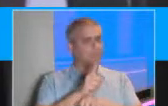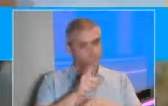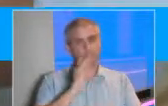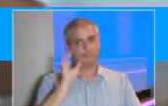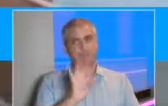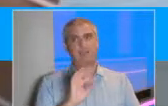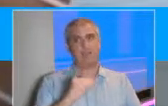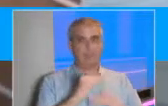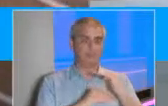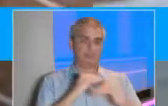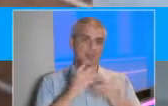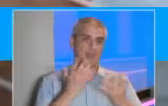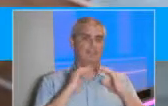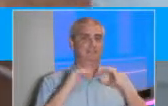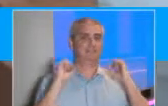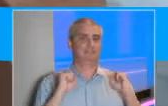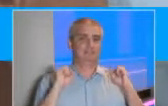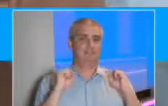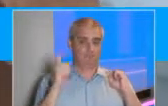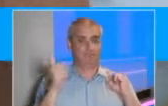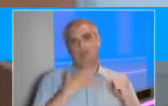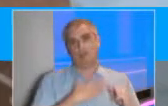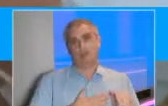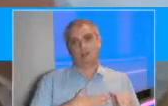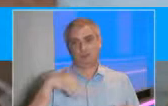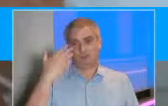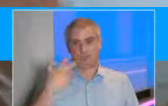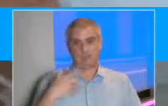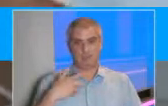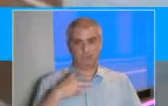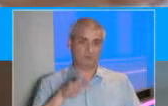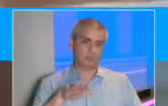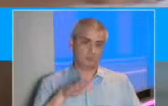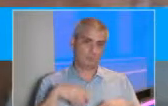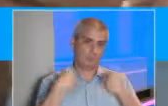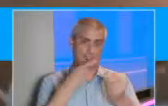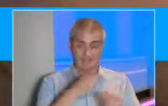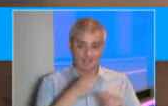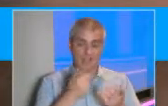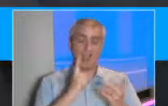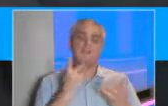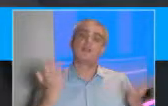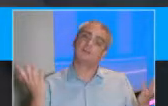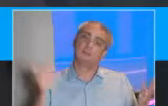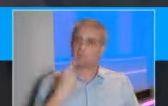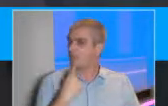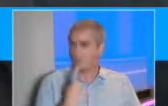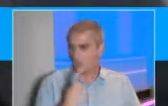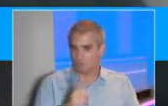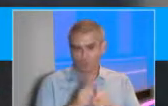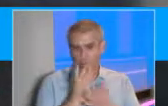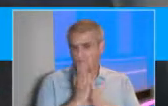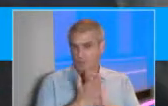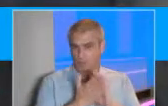בהחלט מכה לחיזבאללה, ליציבות שהיא קיוותה שהממשלה הזאת בעצם תעניק לה. אבל צריך לומר, כמו